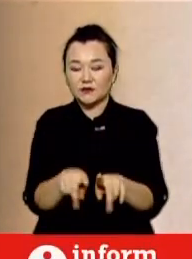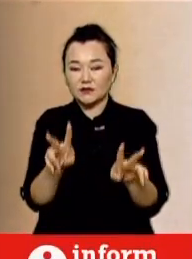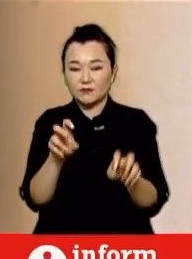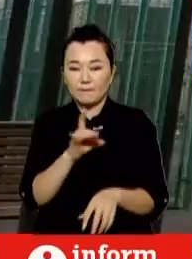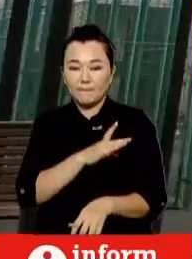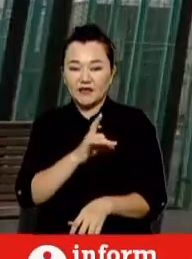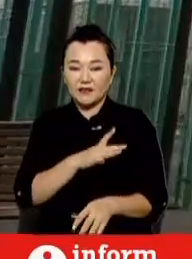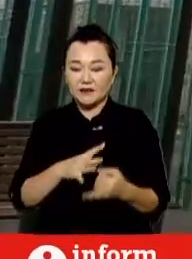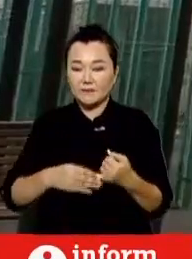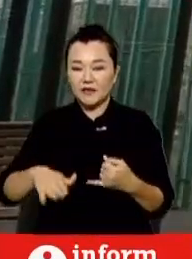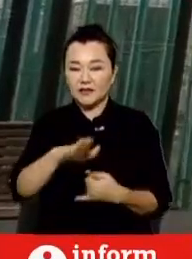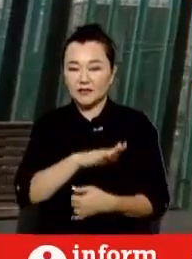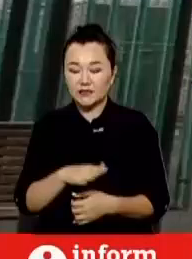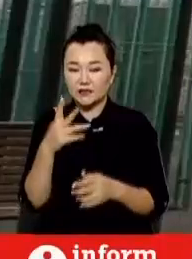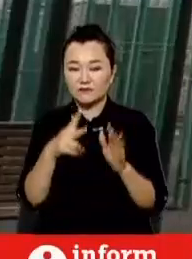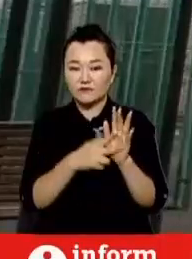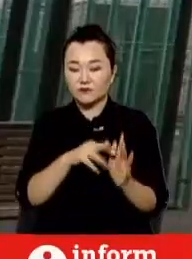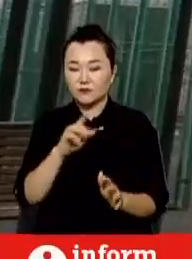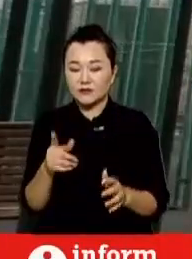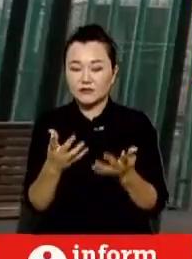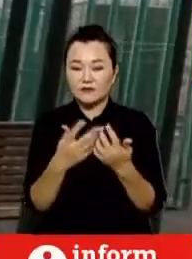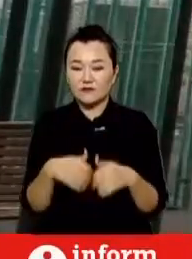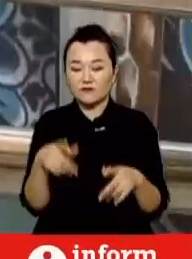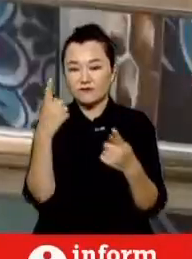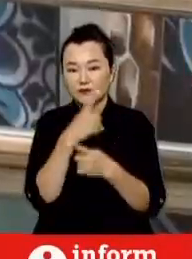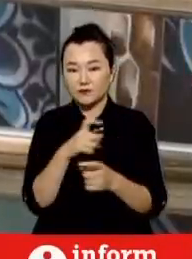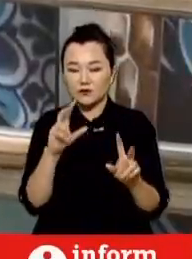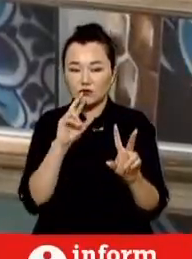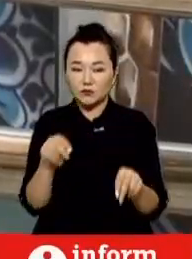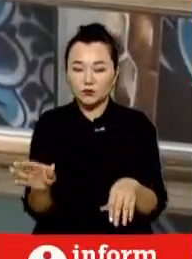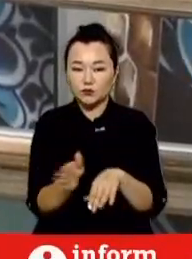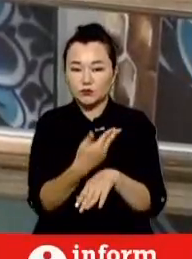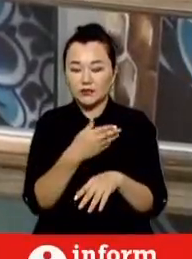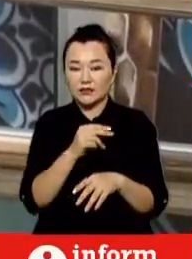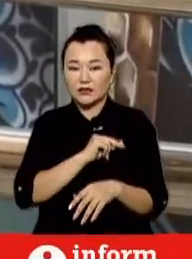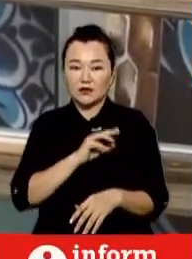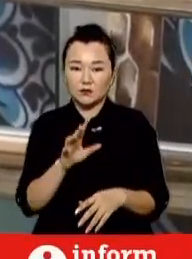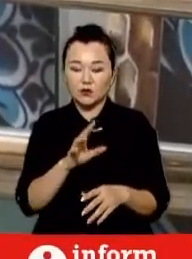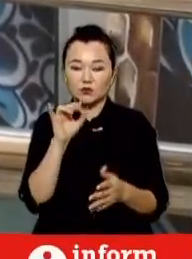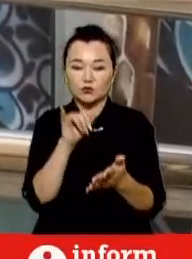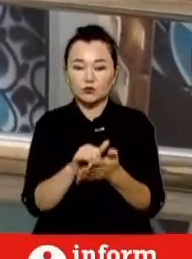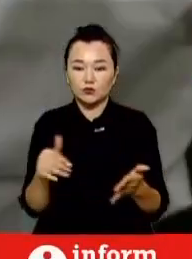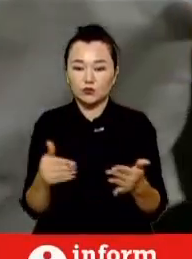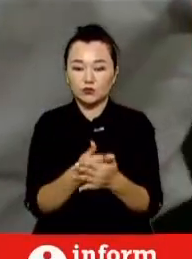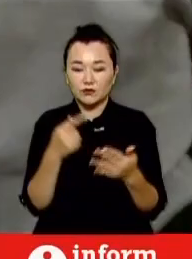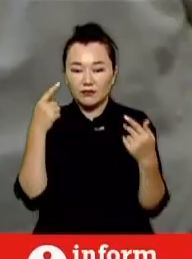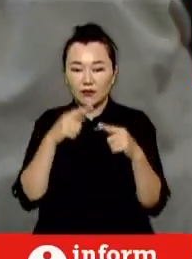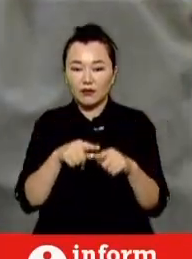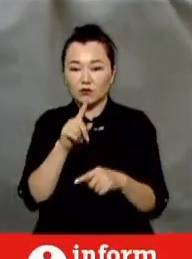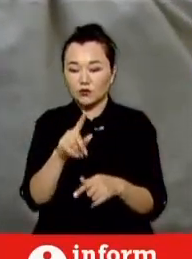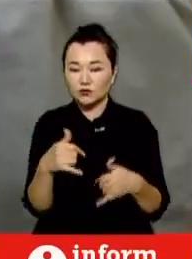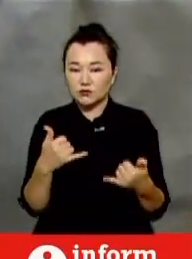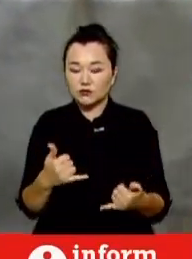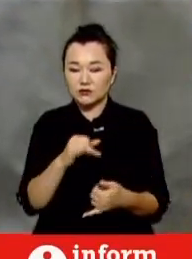белых пятен. 38 из них в цифровом ведомстве обещают устранить неполадку и установить новое оборудование. Однако